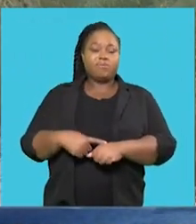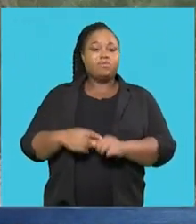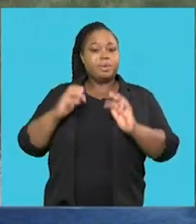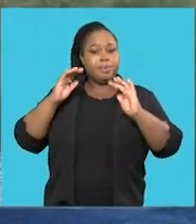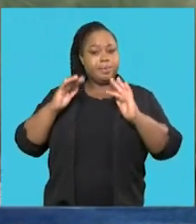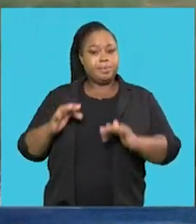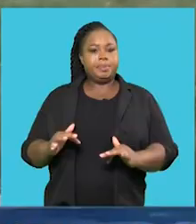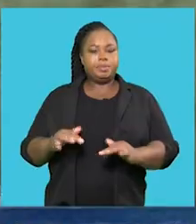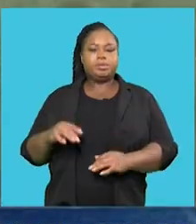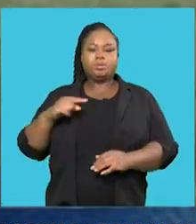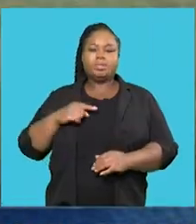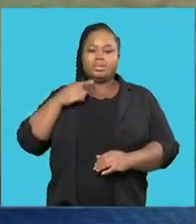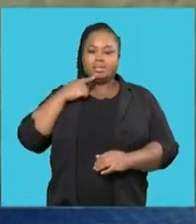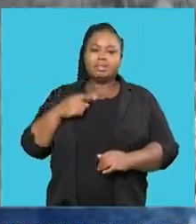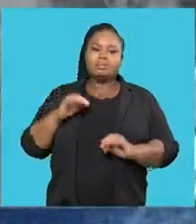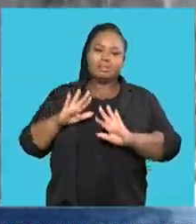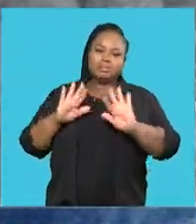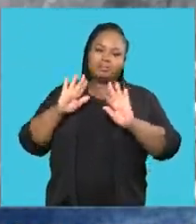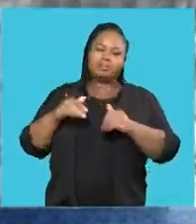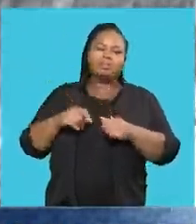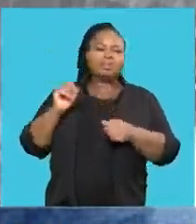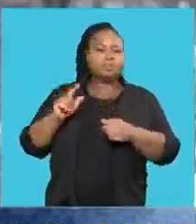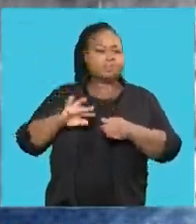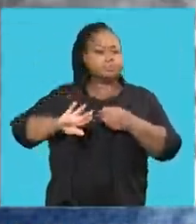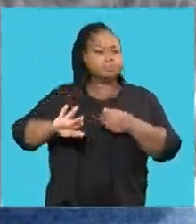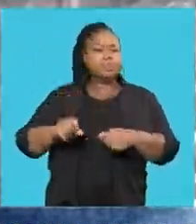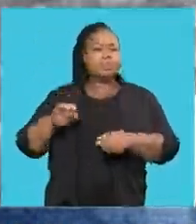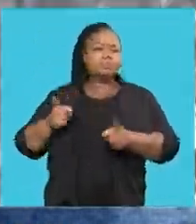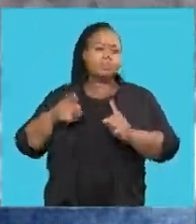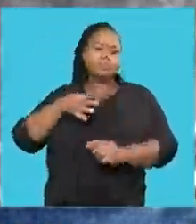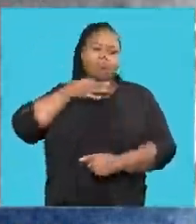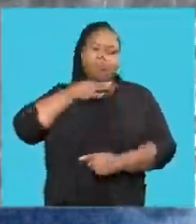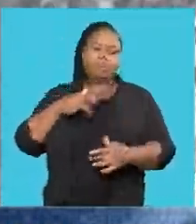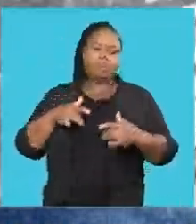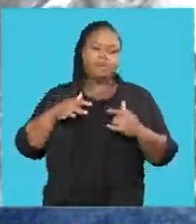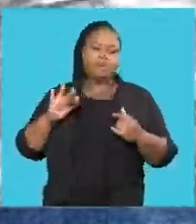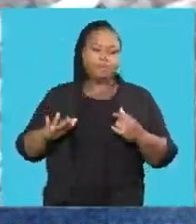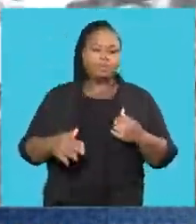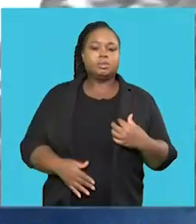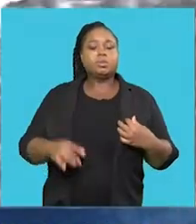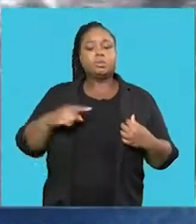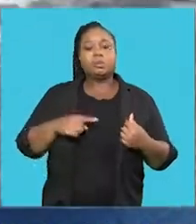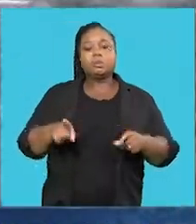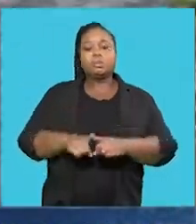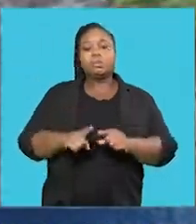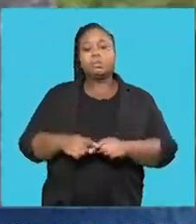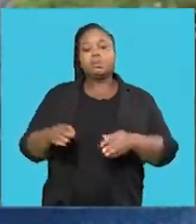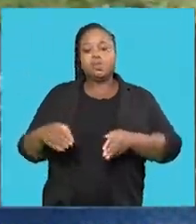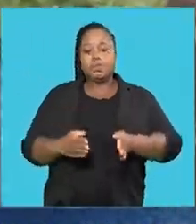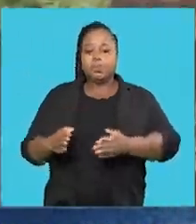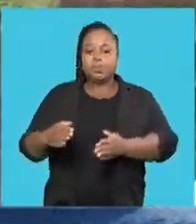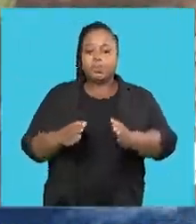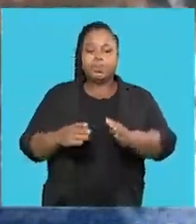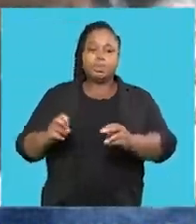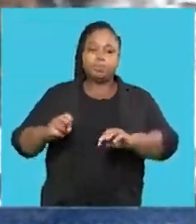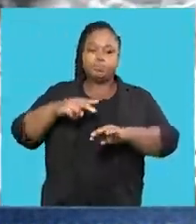kubaba shla le kutele nendawezi nga beka impiloza abo impegwini Ezi fana nukuwe lakwimila mbone